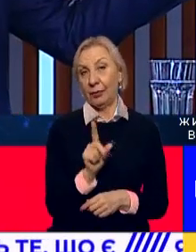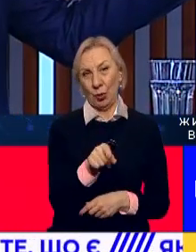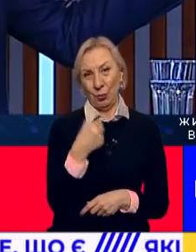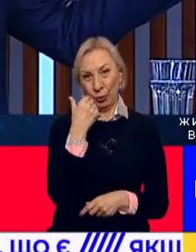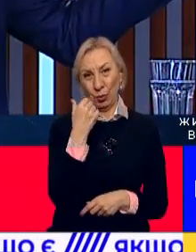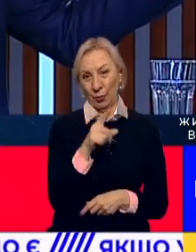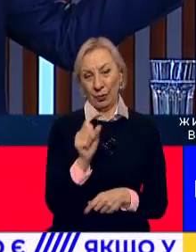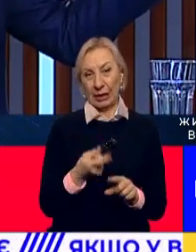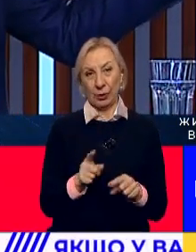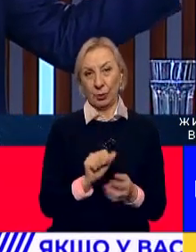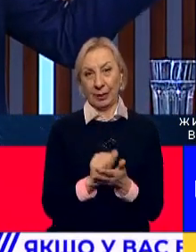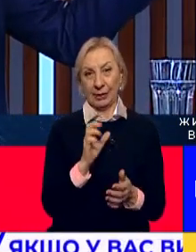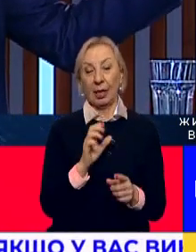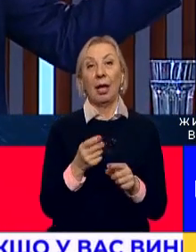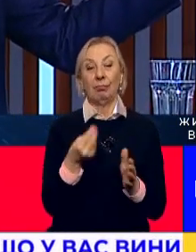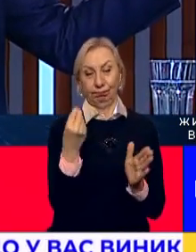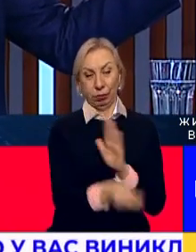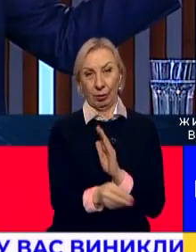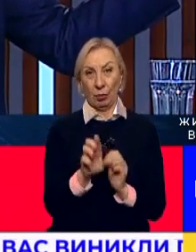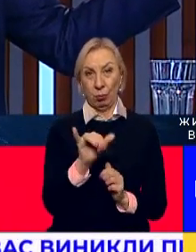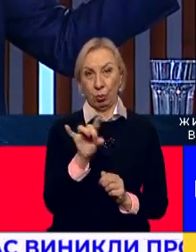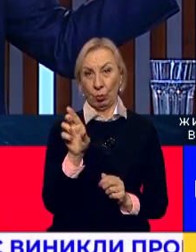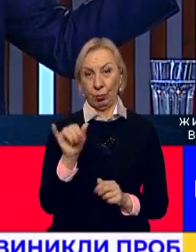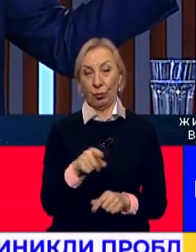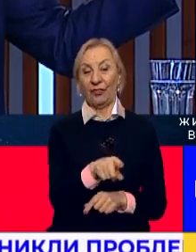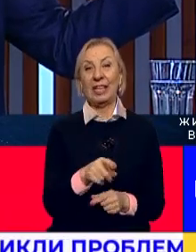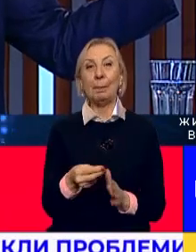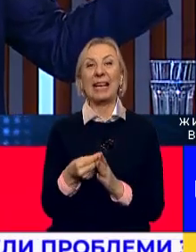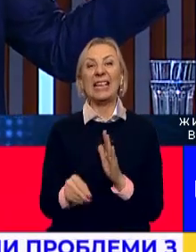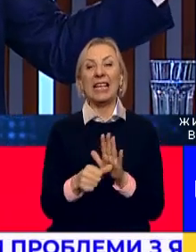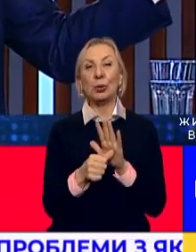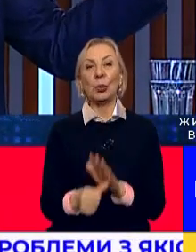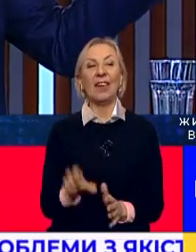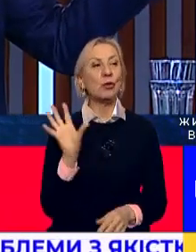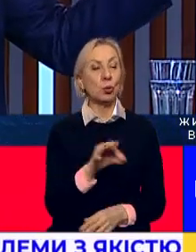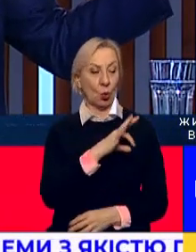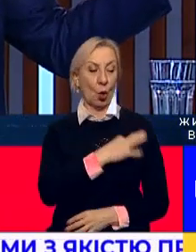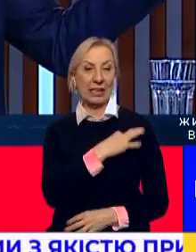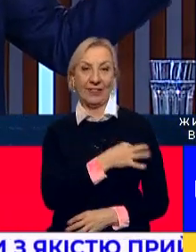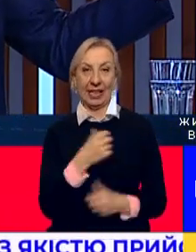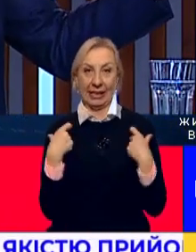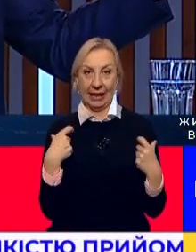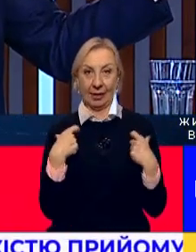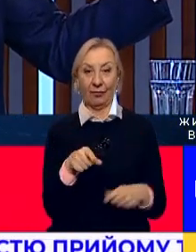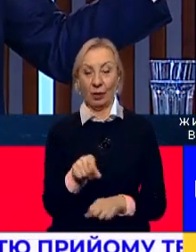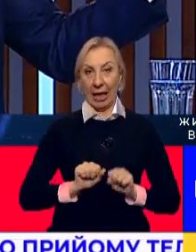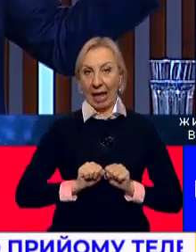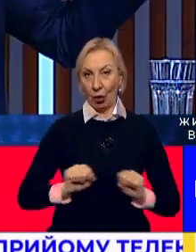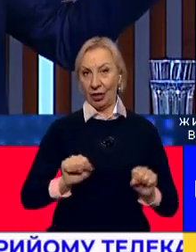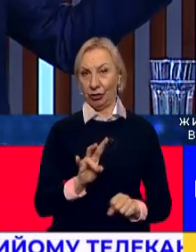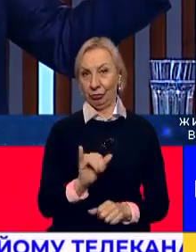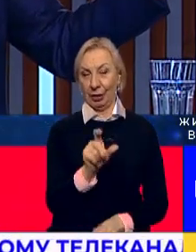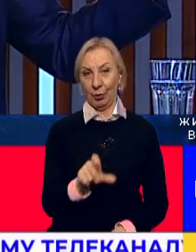принизити Бурбу, пан Зеленський принижує все розвідспільноту України. Це люди, багато з яких героїчних людей,